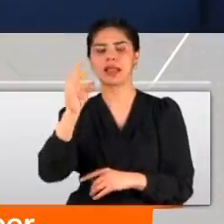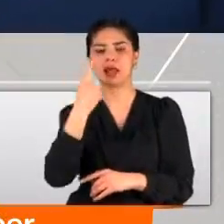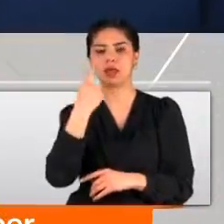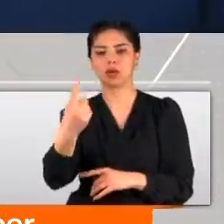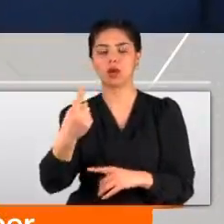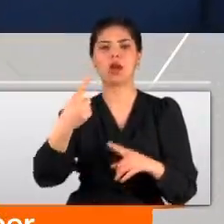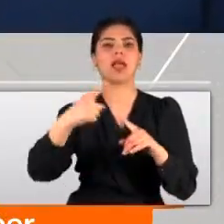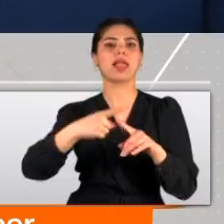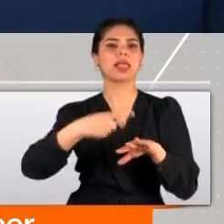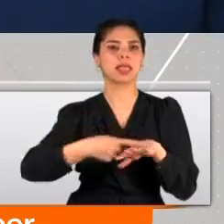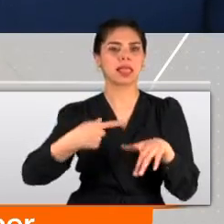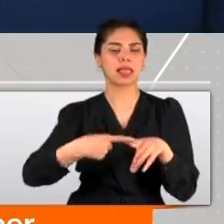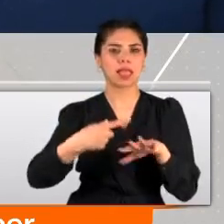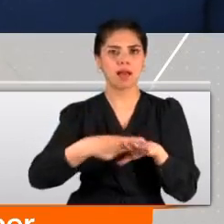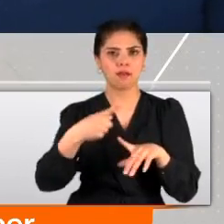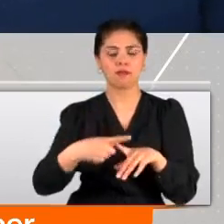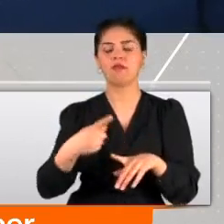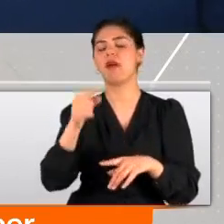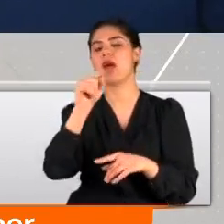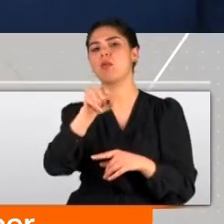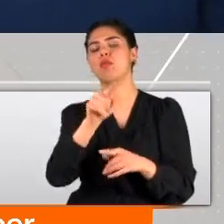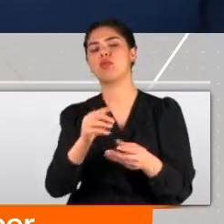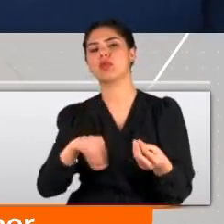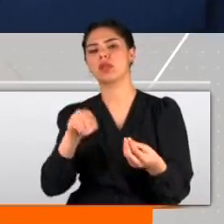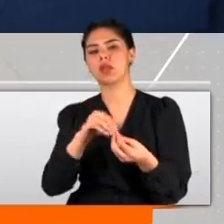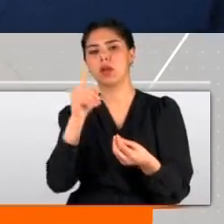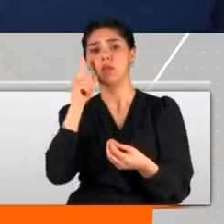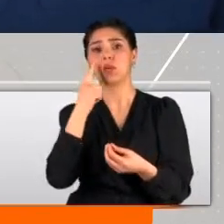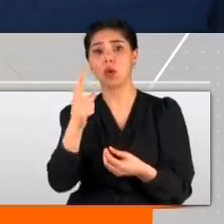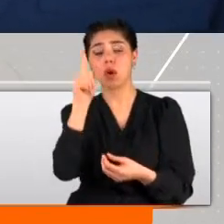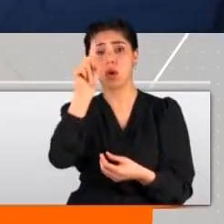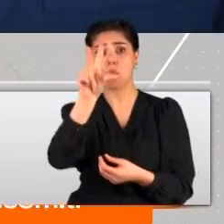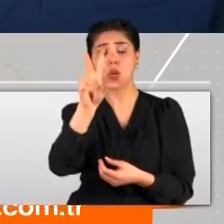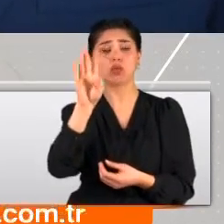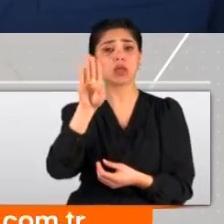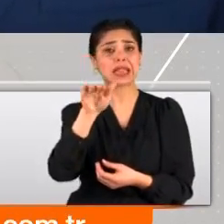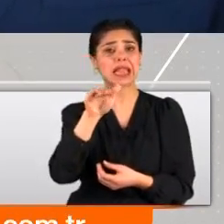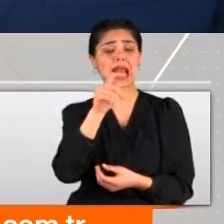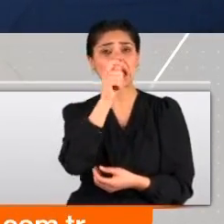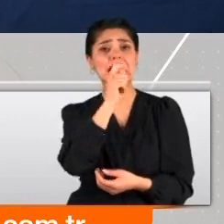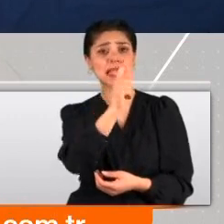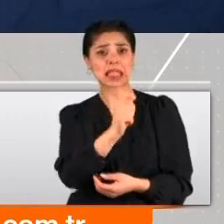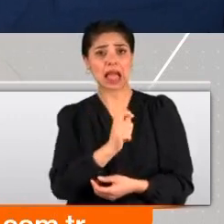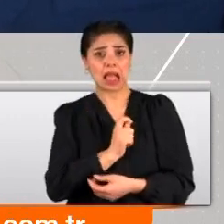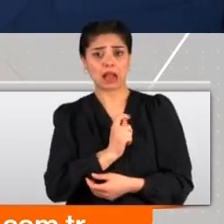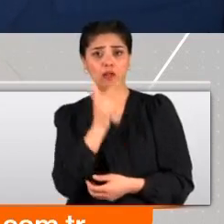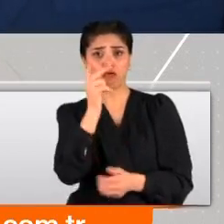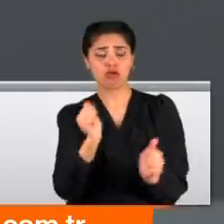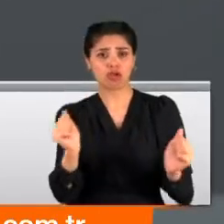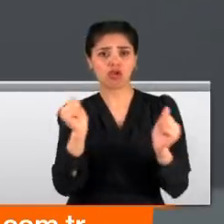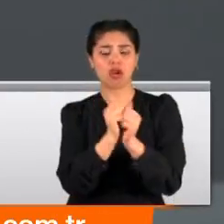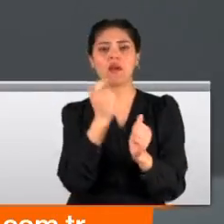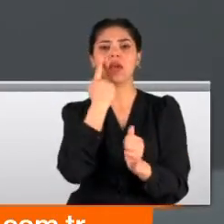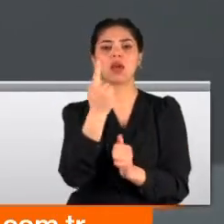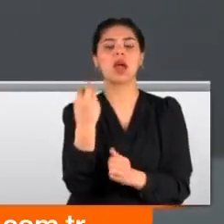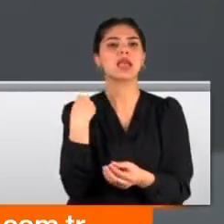tüfe, insani su kullanım hakkının kısıtlamasıyla beraber 13 lira 12 kuruş teklifi geldi. 3 katı bir artışla.